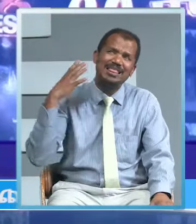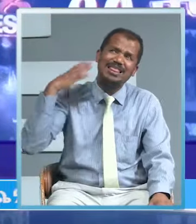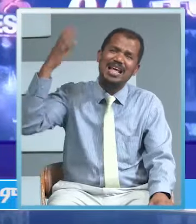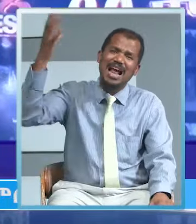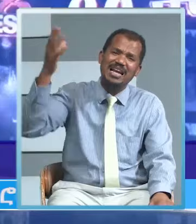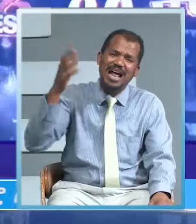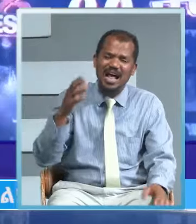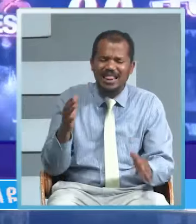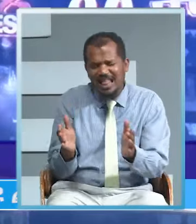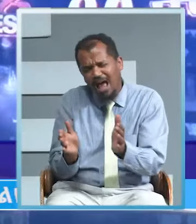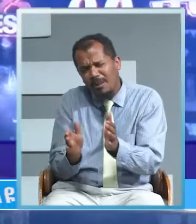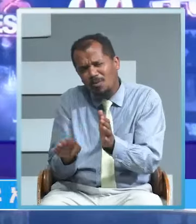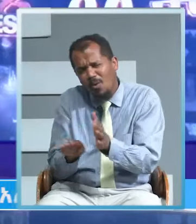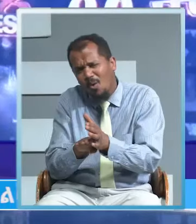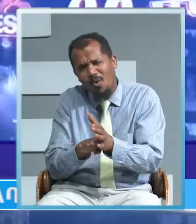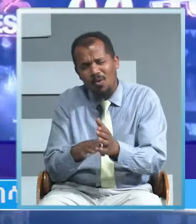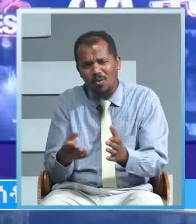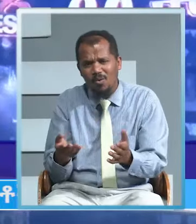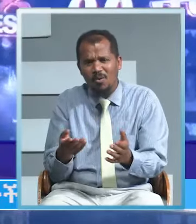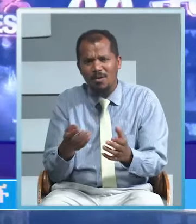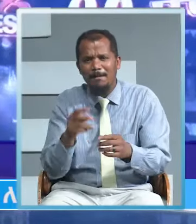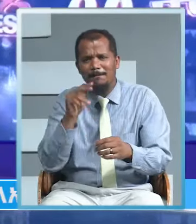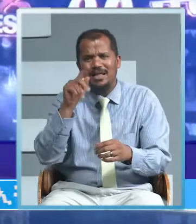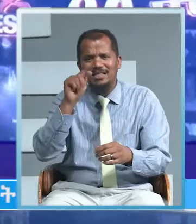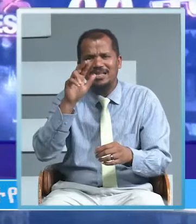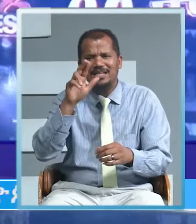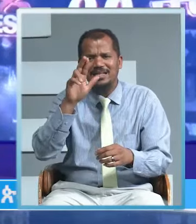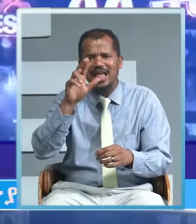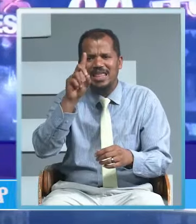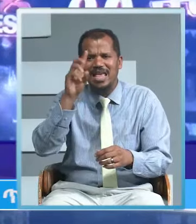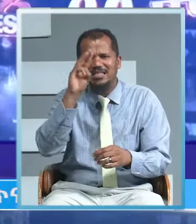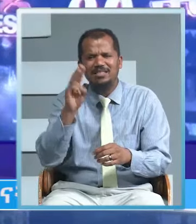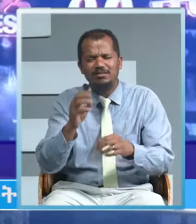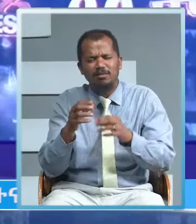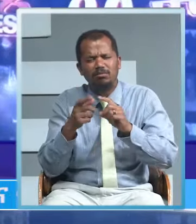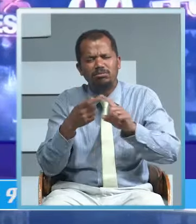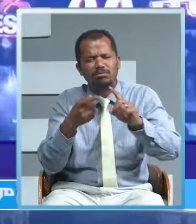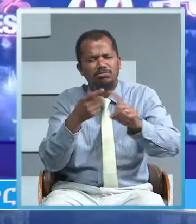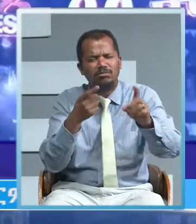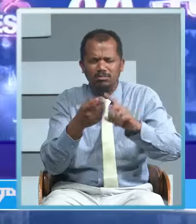በየተራራ ጥግ ተጣብቆ የመትረየ እሳት ራት የሆነው